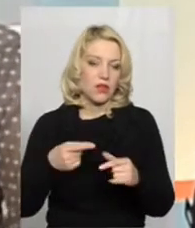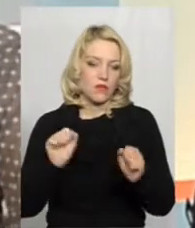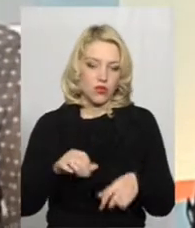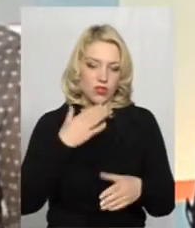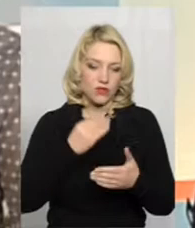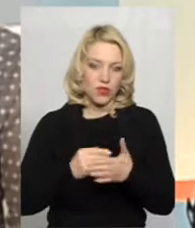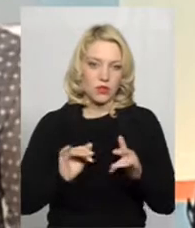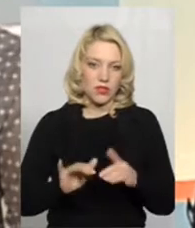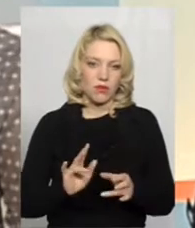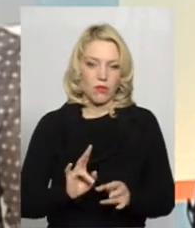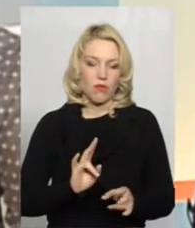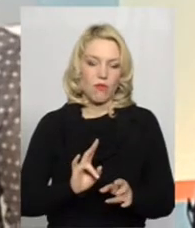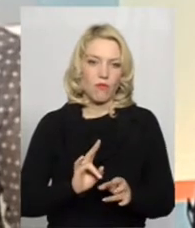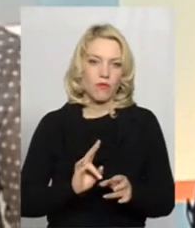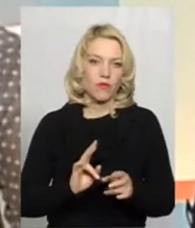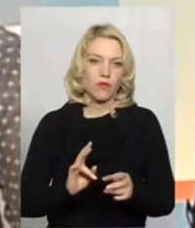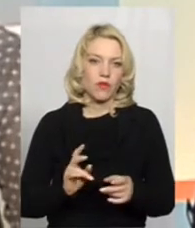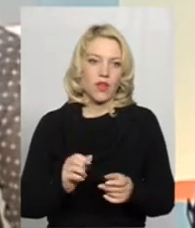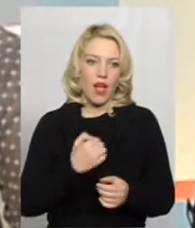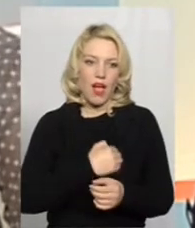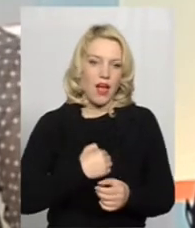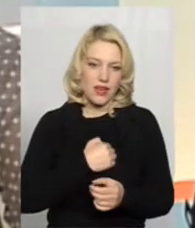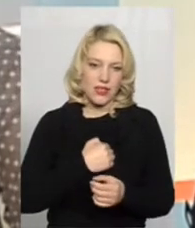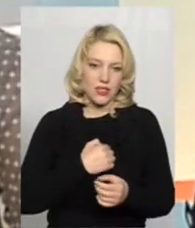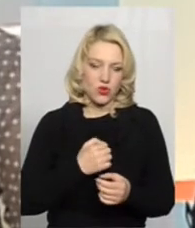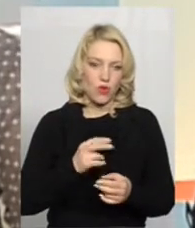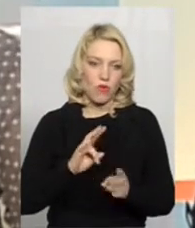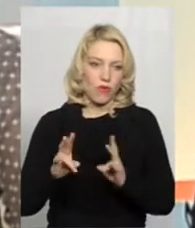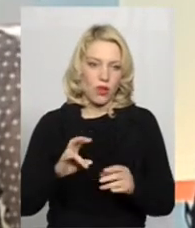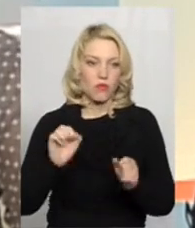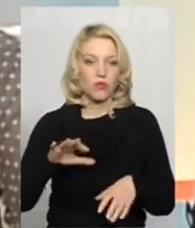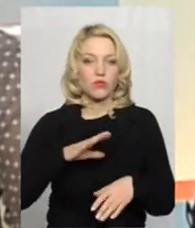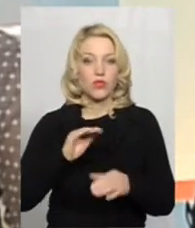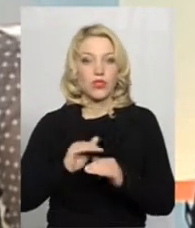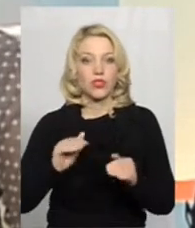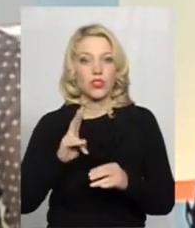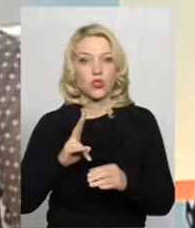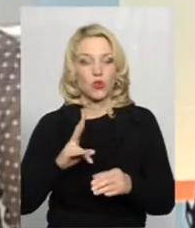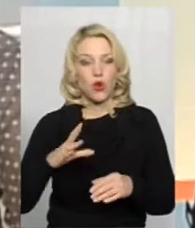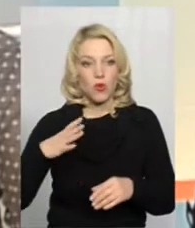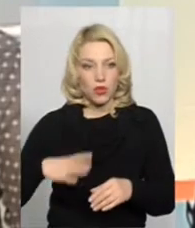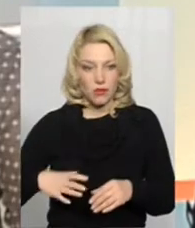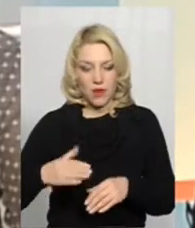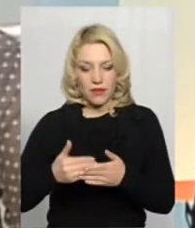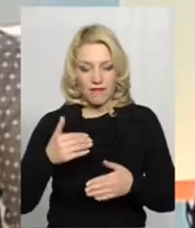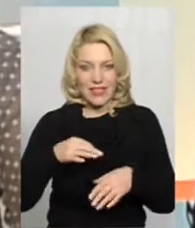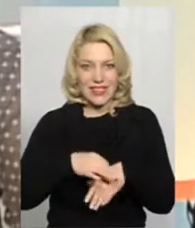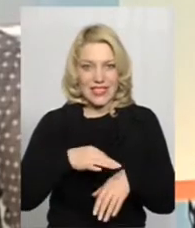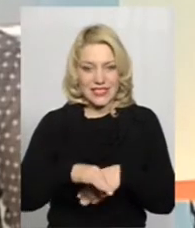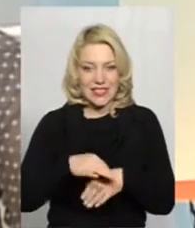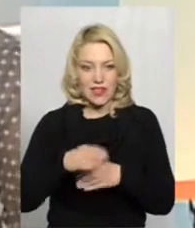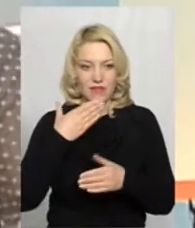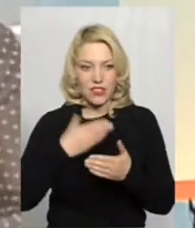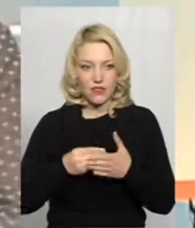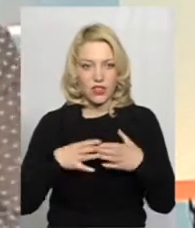своїми діями ось таку агресію у відповідь. Це можуть бути і діти, які потерпають від насилля в своїй родині, і вони не